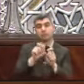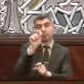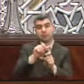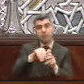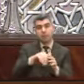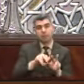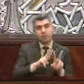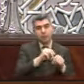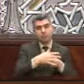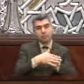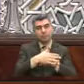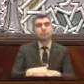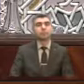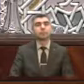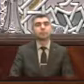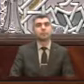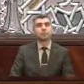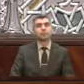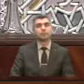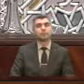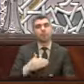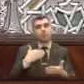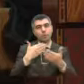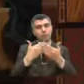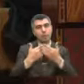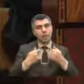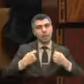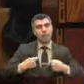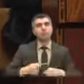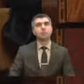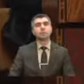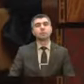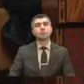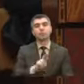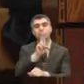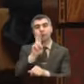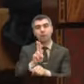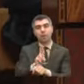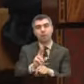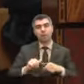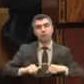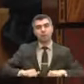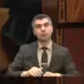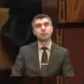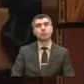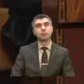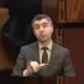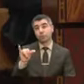الدستوري. تفضلوا السيده النائبه المحترمه. شكرا السيد الرئيس. نسائلكم السيد الوزير عن